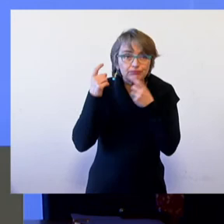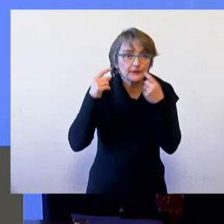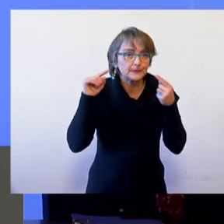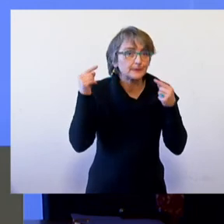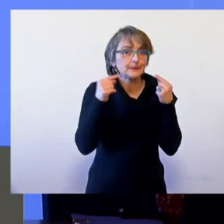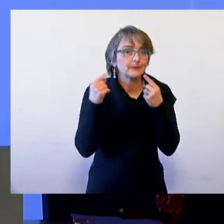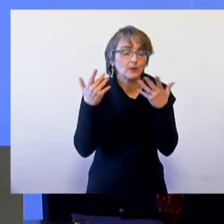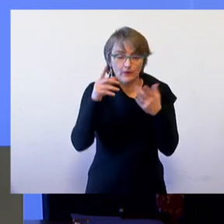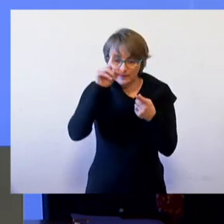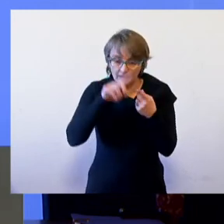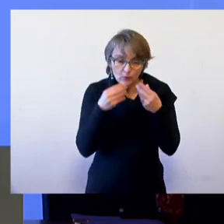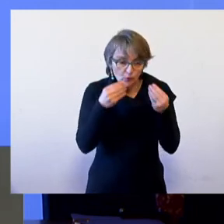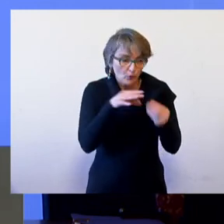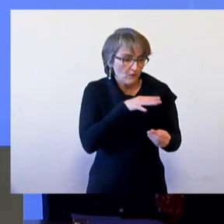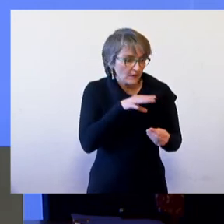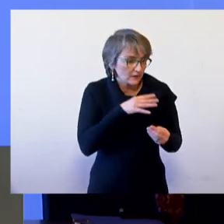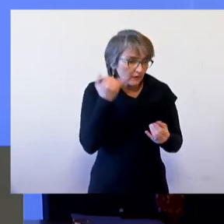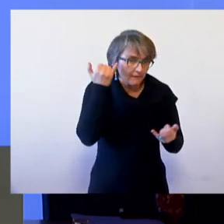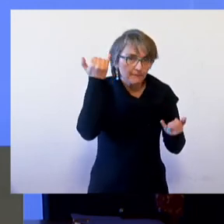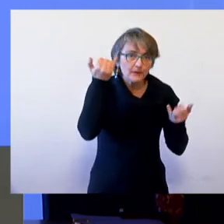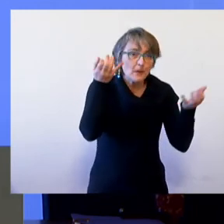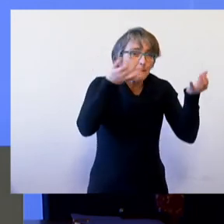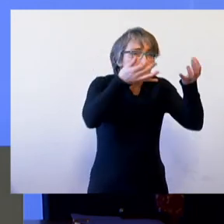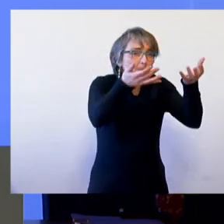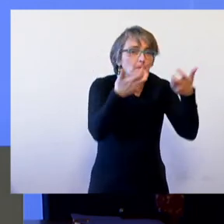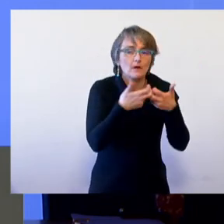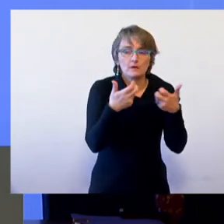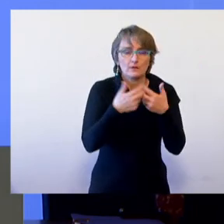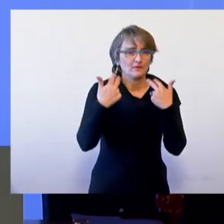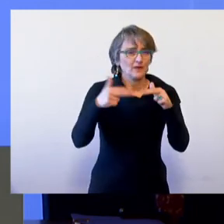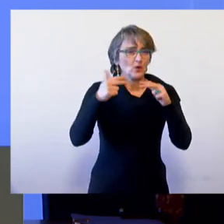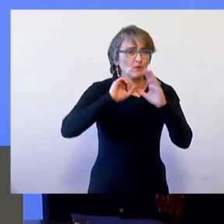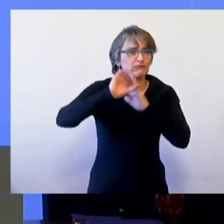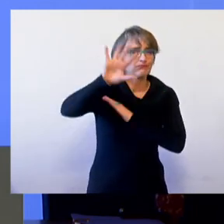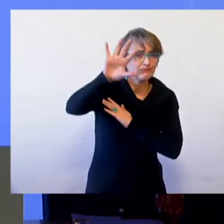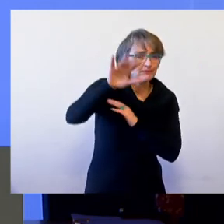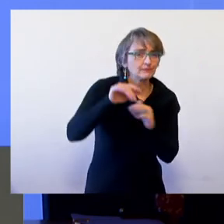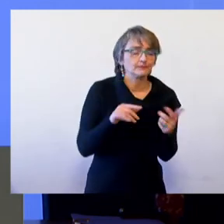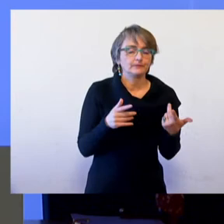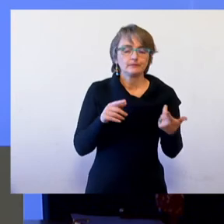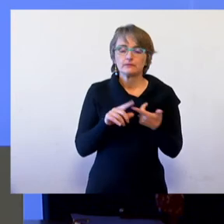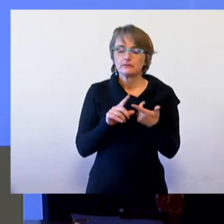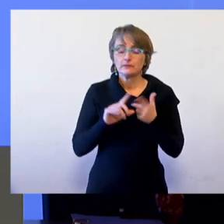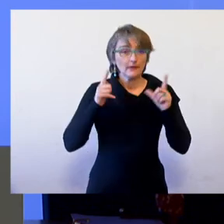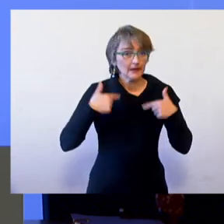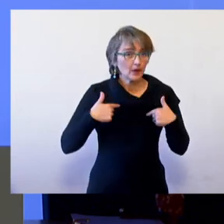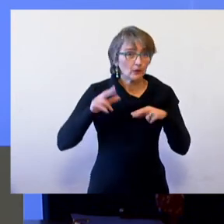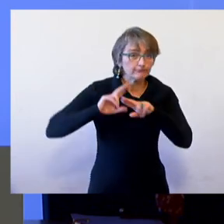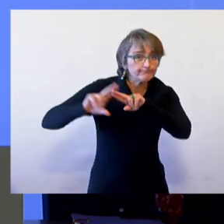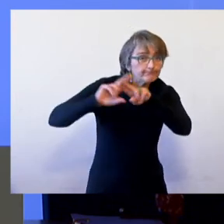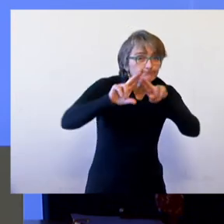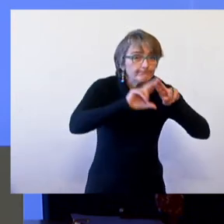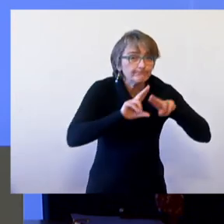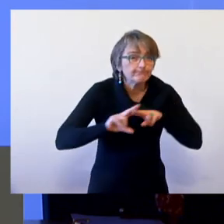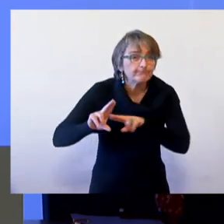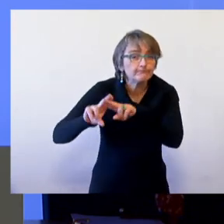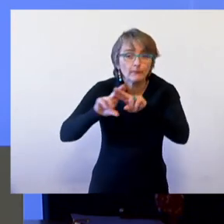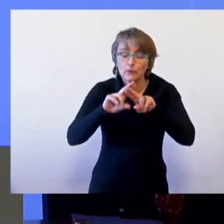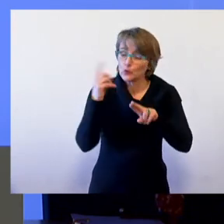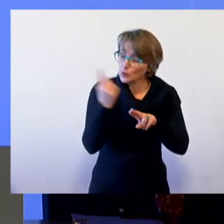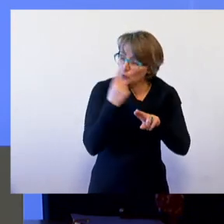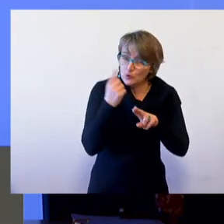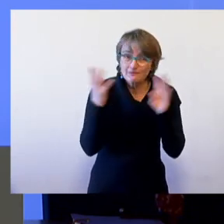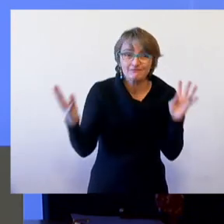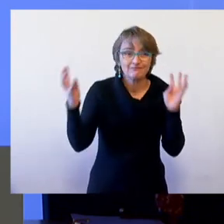ça favorise l'innovation pédagogique. La rénovation des écoles, dorénavant, est systématiquement concertée. Et à